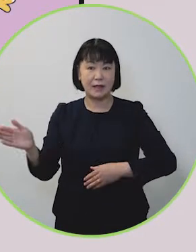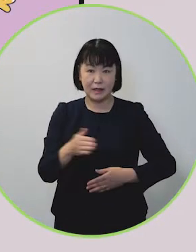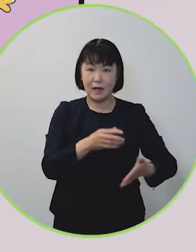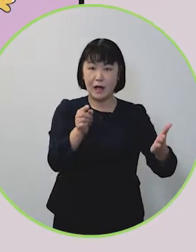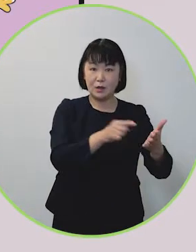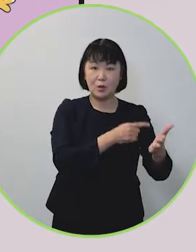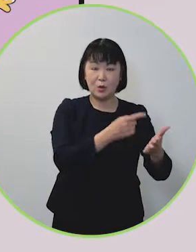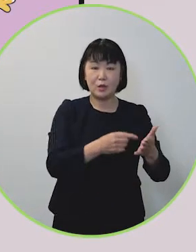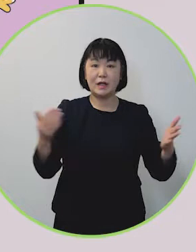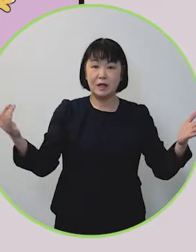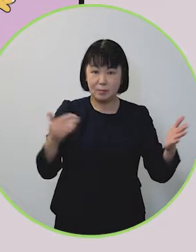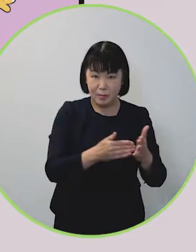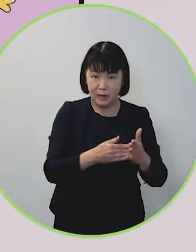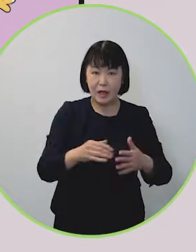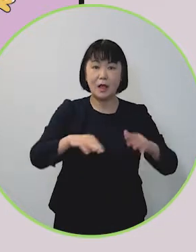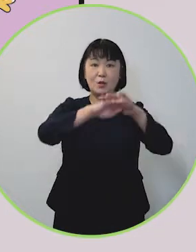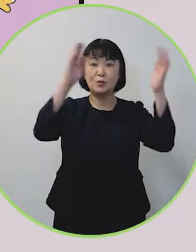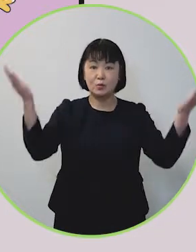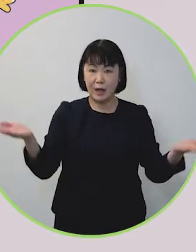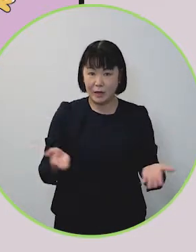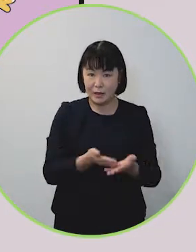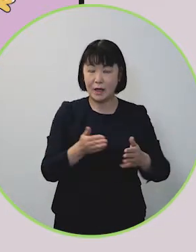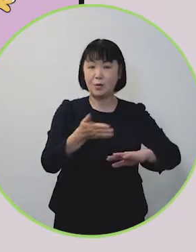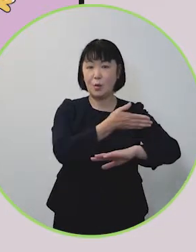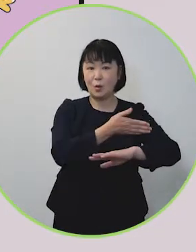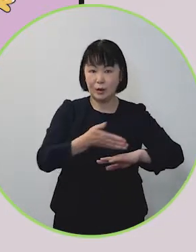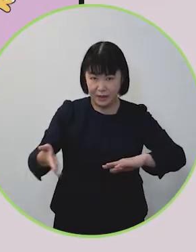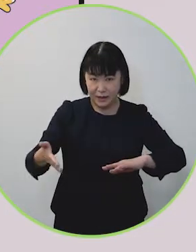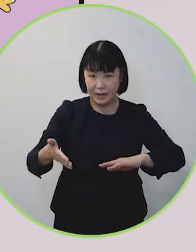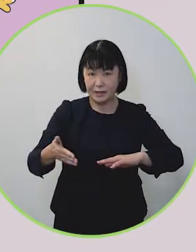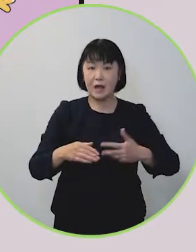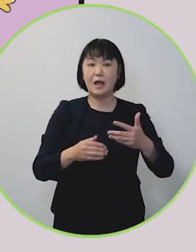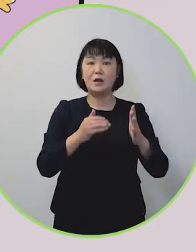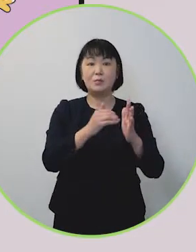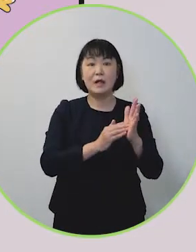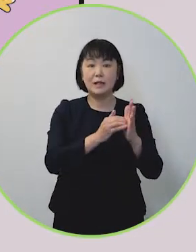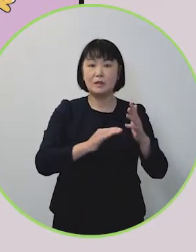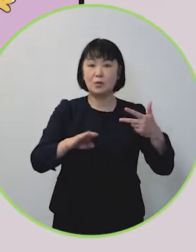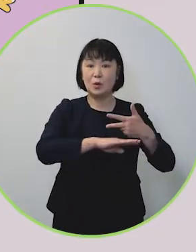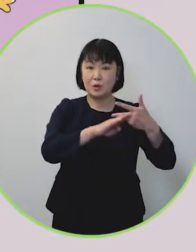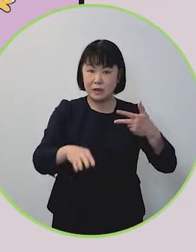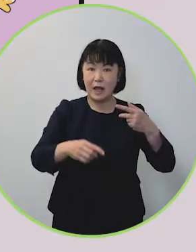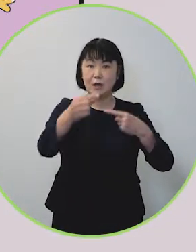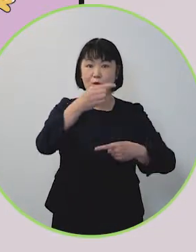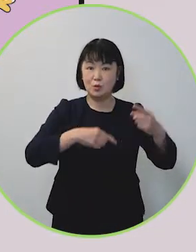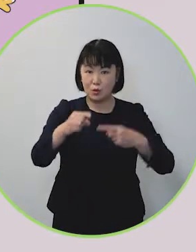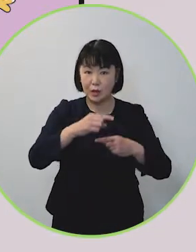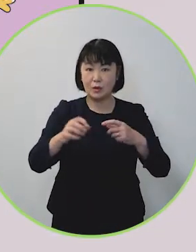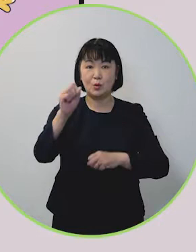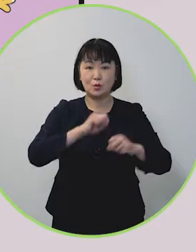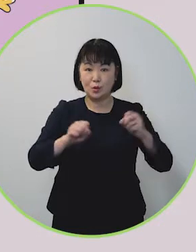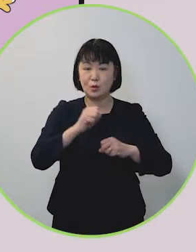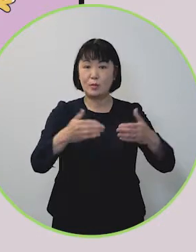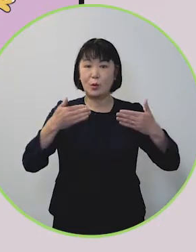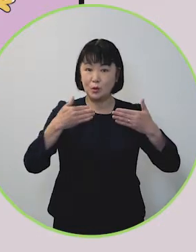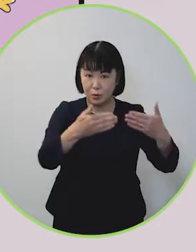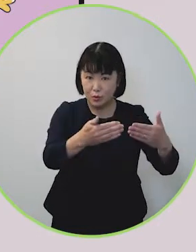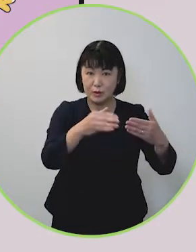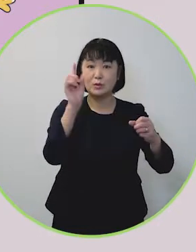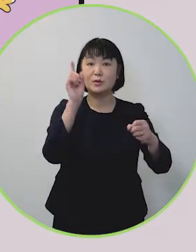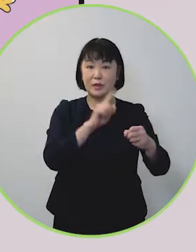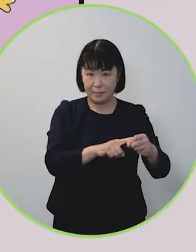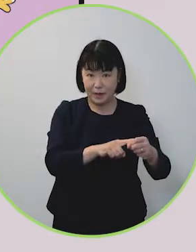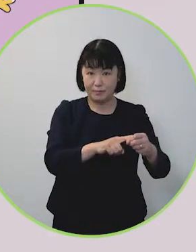ライフサイクル全般で洗える主体におけるプラスチック資源循環の取り組みを促進するため